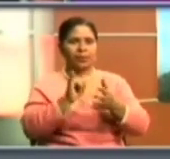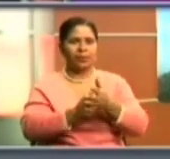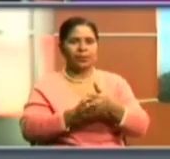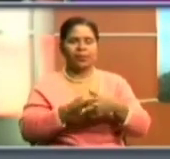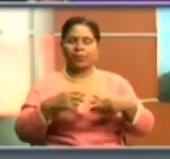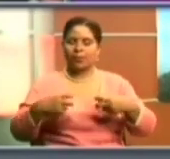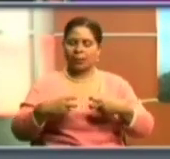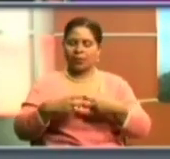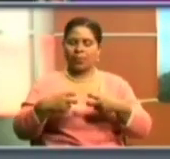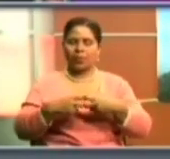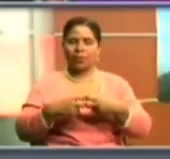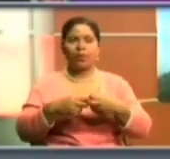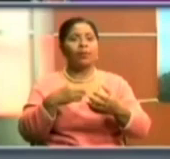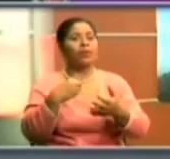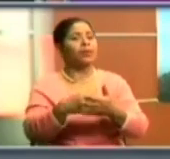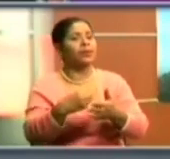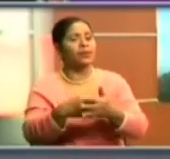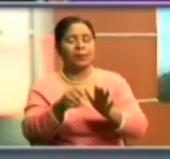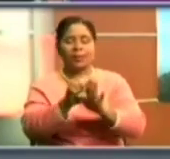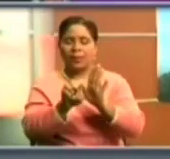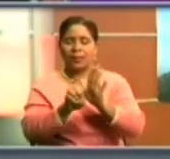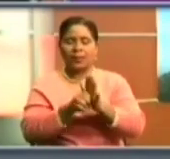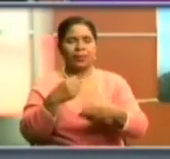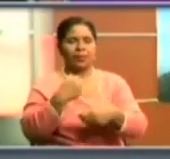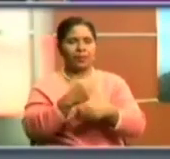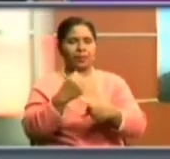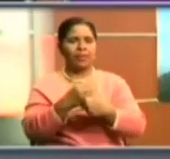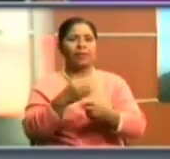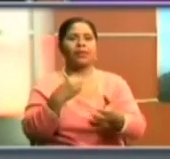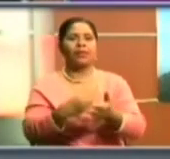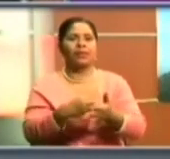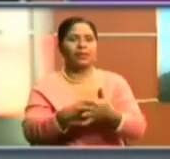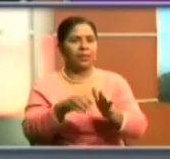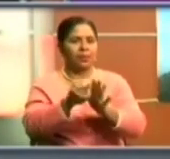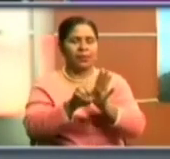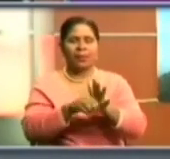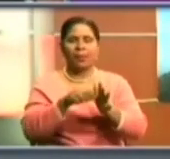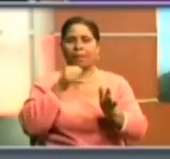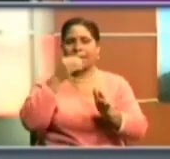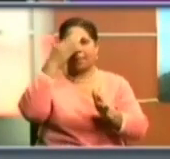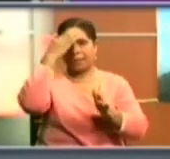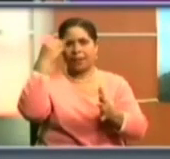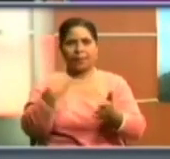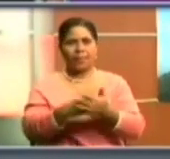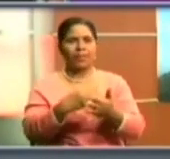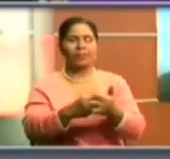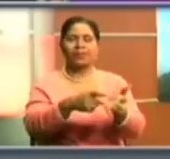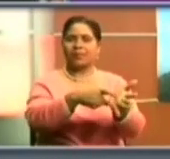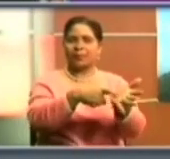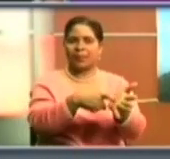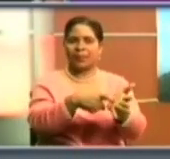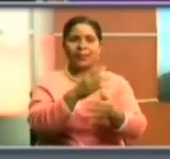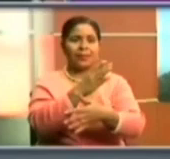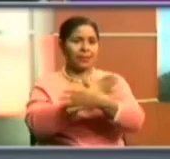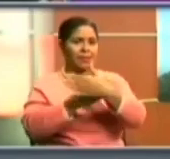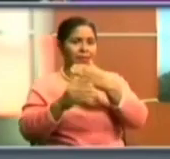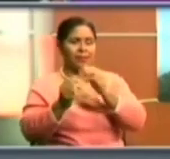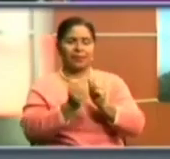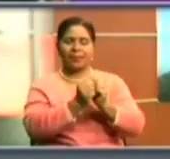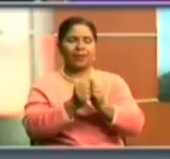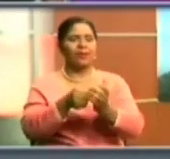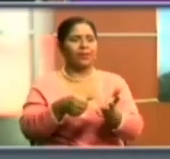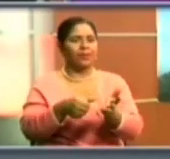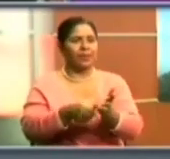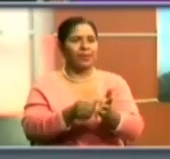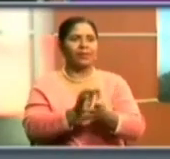électrique là, c'est avec l'argent d'État qu'on va le faire. Et comme l'État, pas oublier, c'est comme taxe qui est dans le monde, avec comme impôt qui